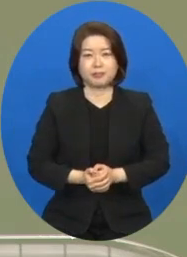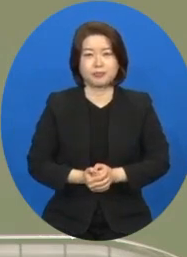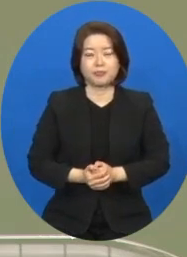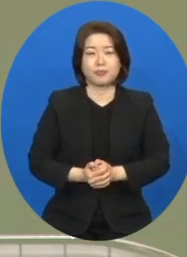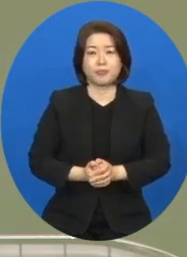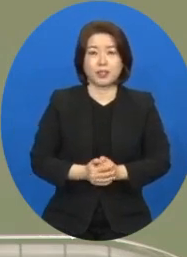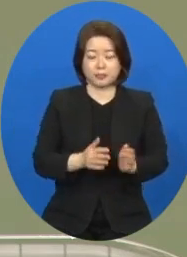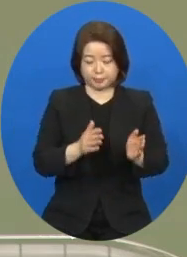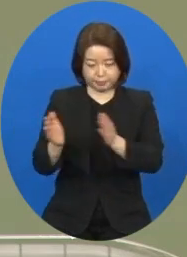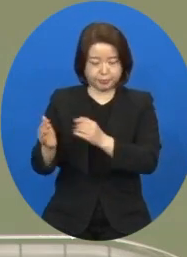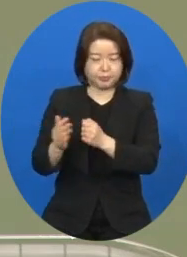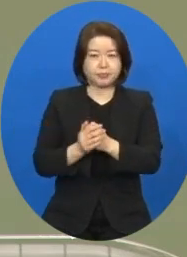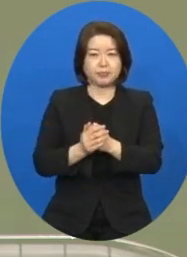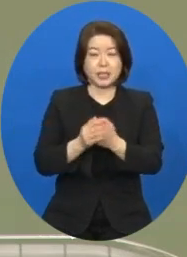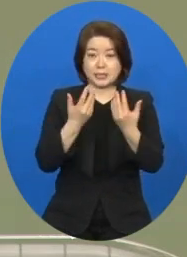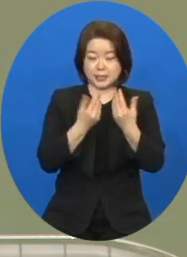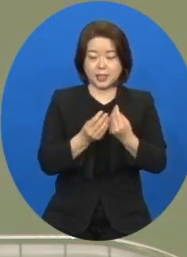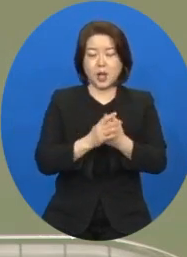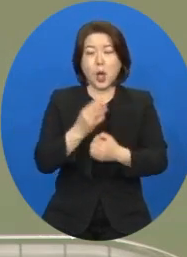미국이 한때